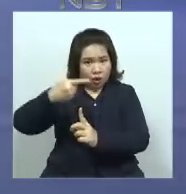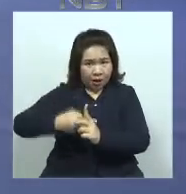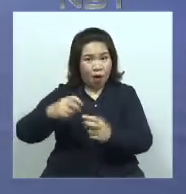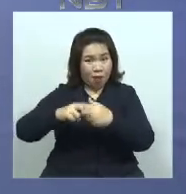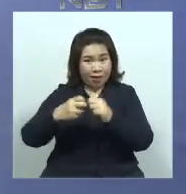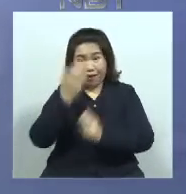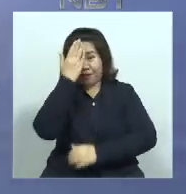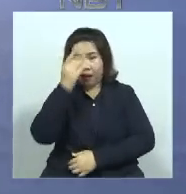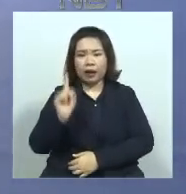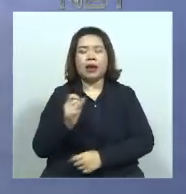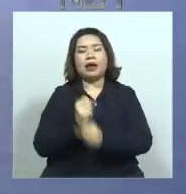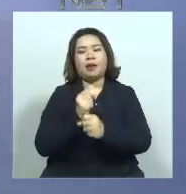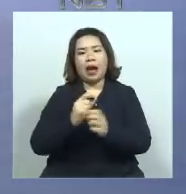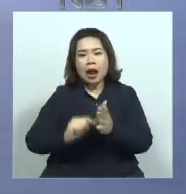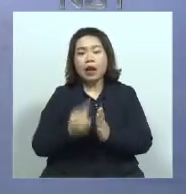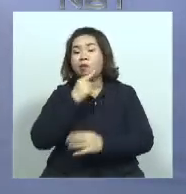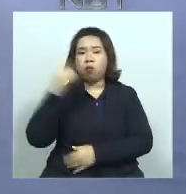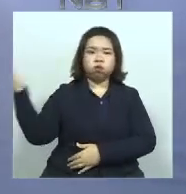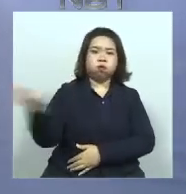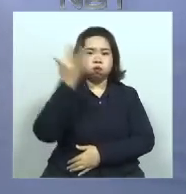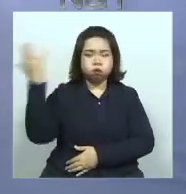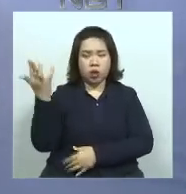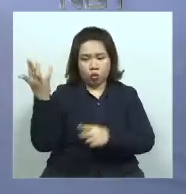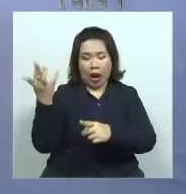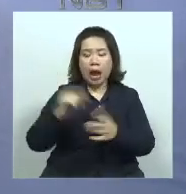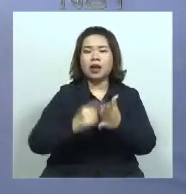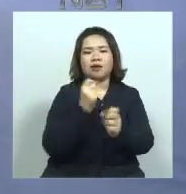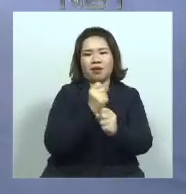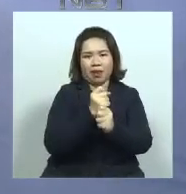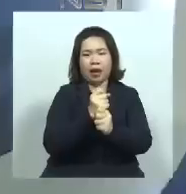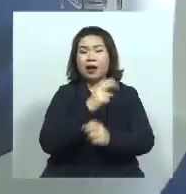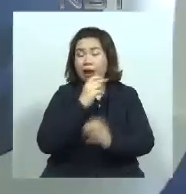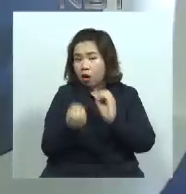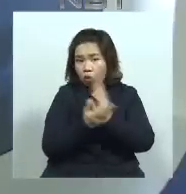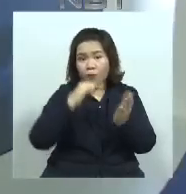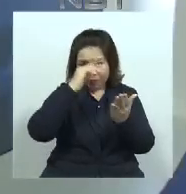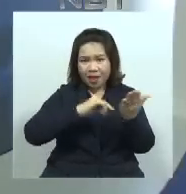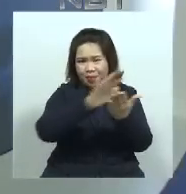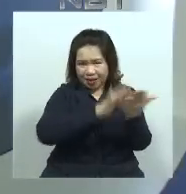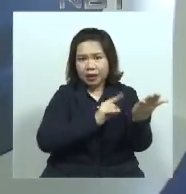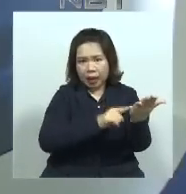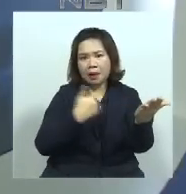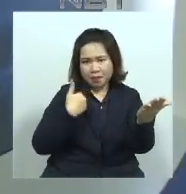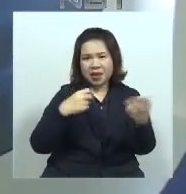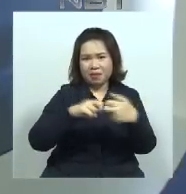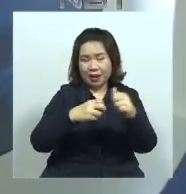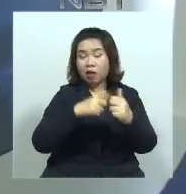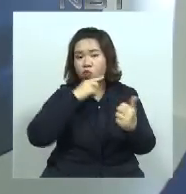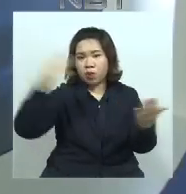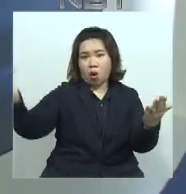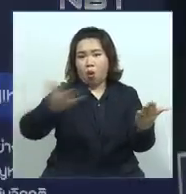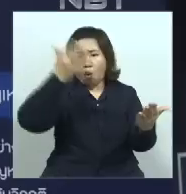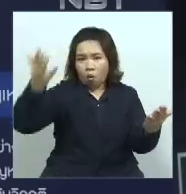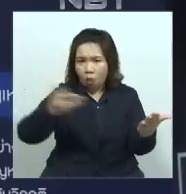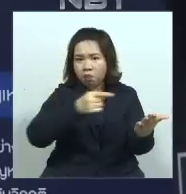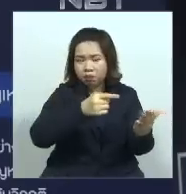โดยจะเริ่มปฏิบัติงานเมื่อมีพายุก่อตัวและคาดว่าจะมีผลกระทบต่อประเทศไทยหรือมีความกดอากาศต่ำพาดผ่านและ